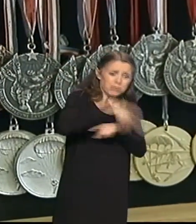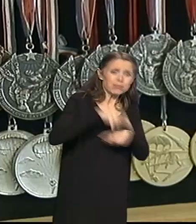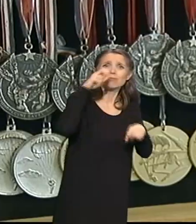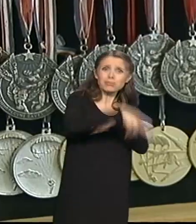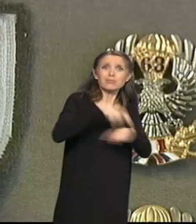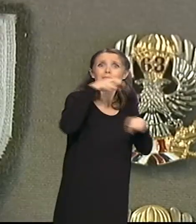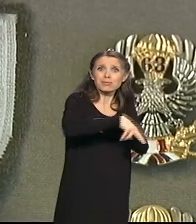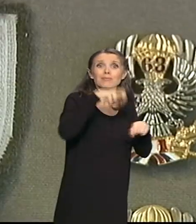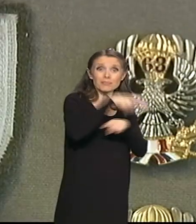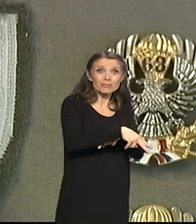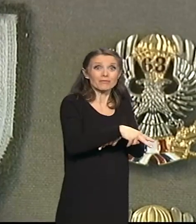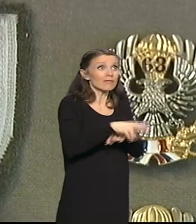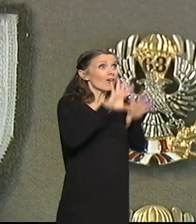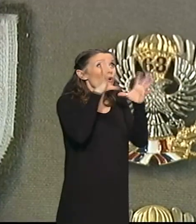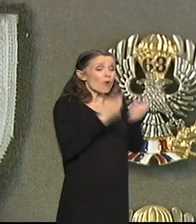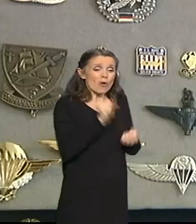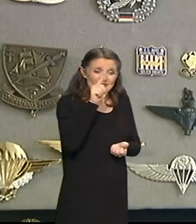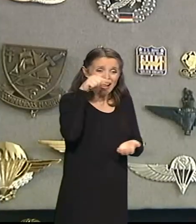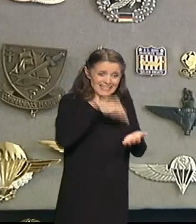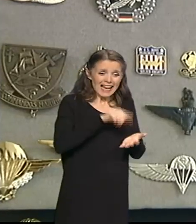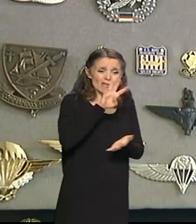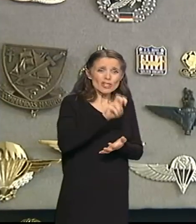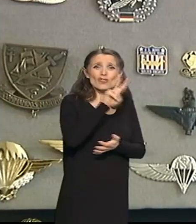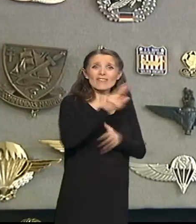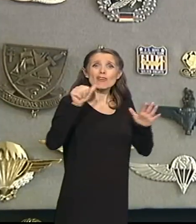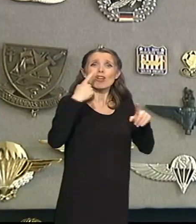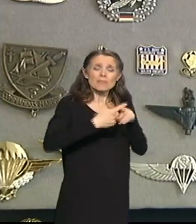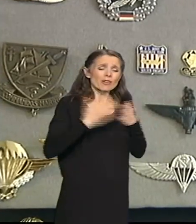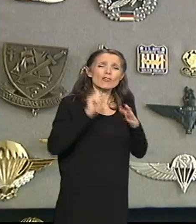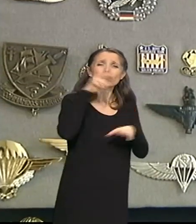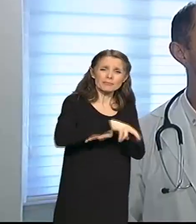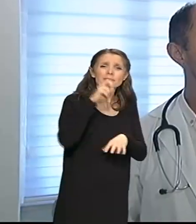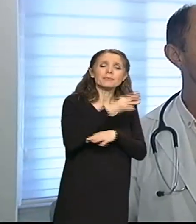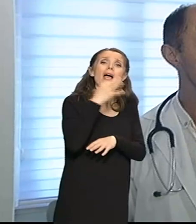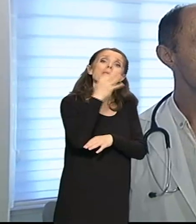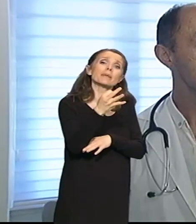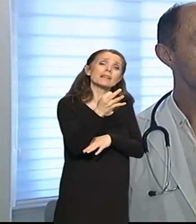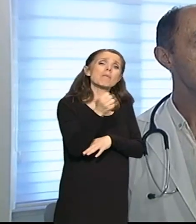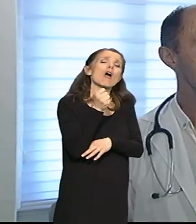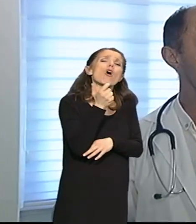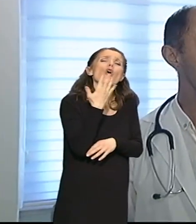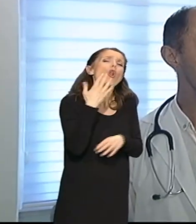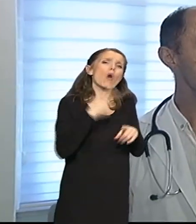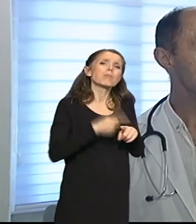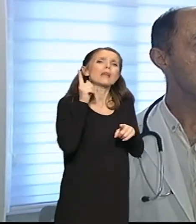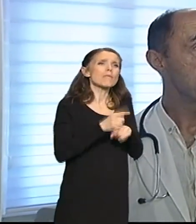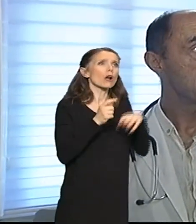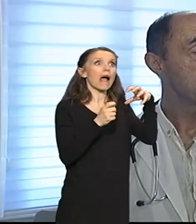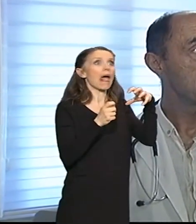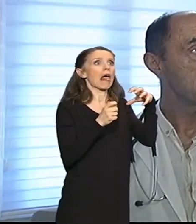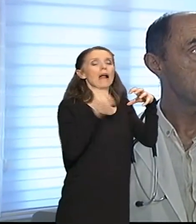snimali, 426 skokova. Da. Koliko puta ste morali da otvarate rezervni padobran? 26